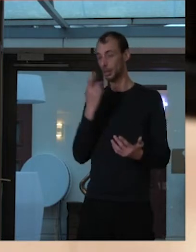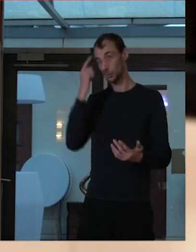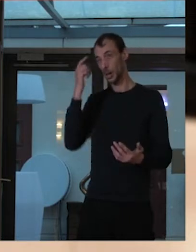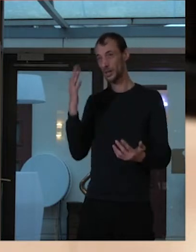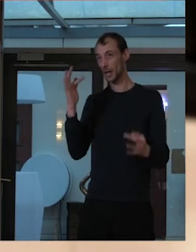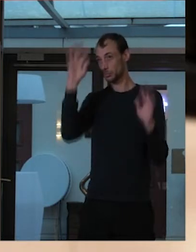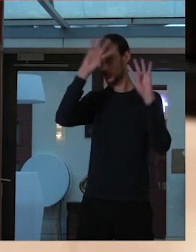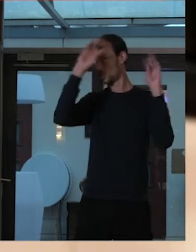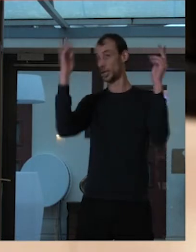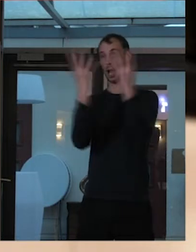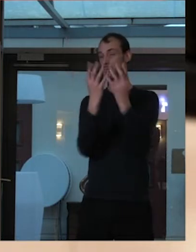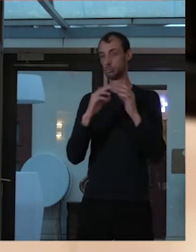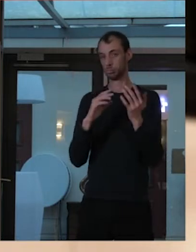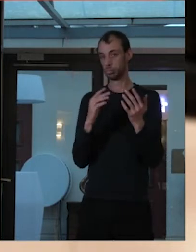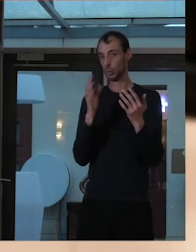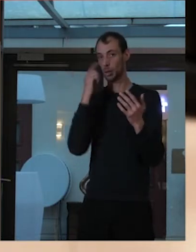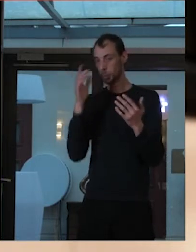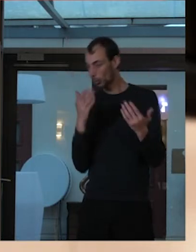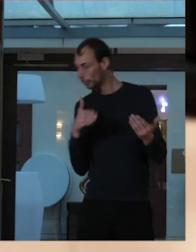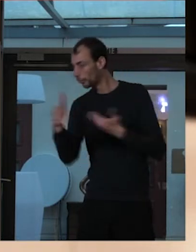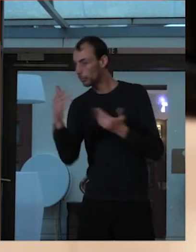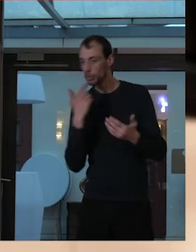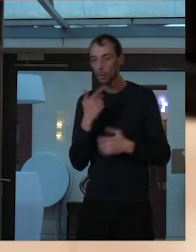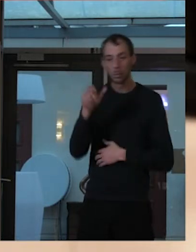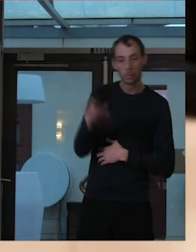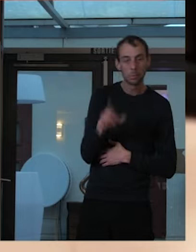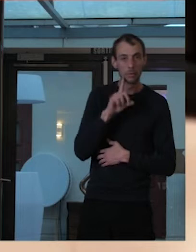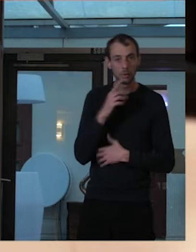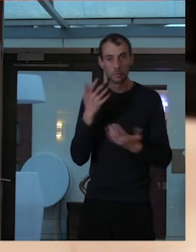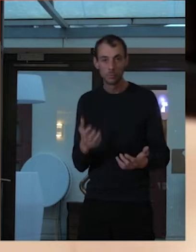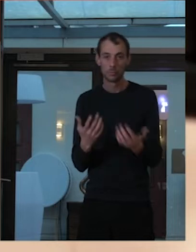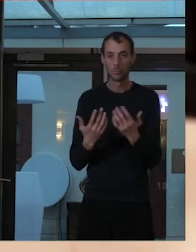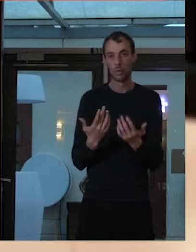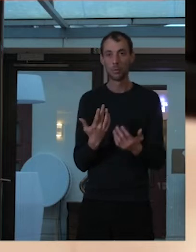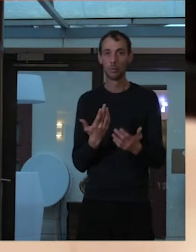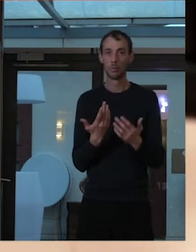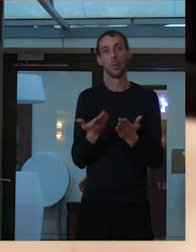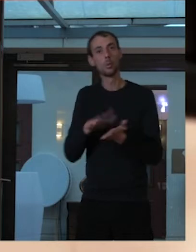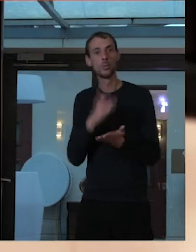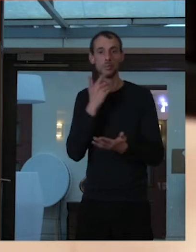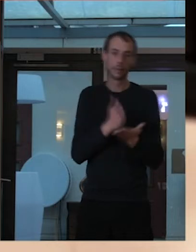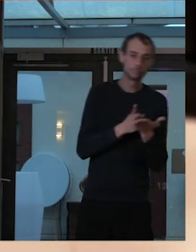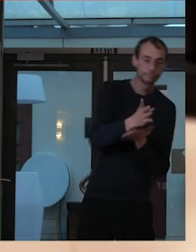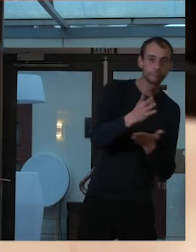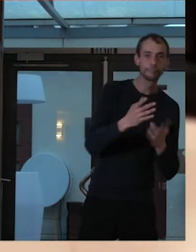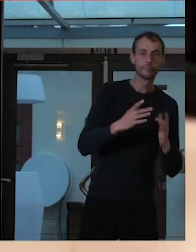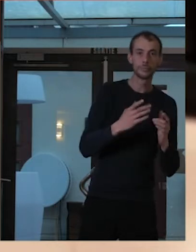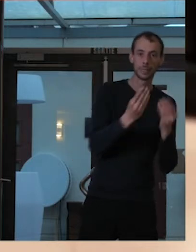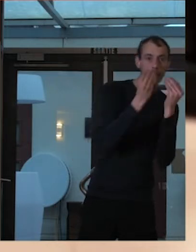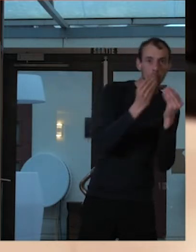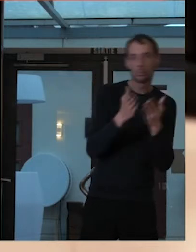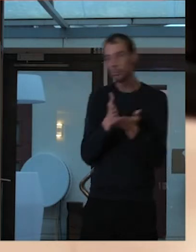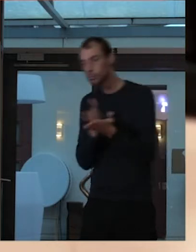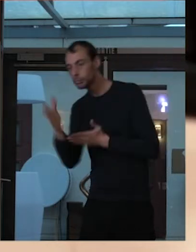pouvoir accompagner celles qui ont un double projet d'études et de sportifs professionnels, de tout mettre en œuvre pour qu'elles puissent